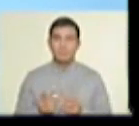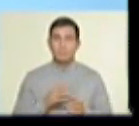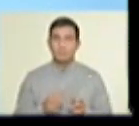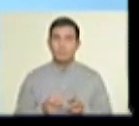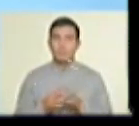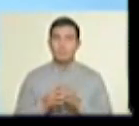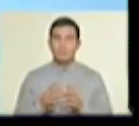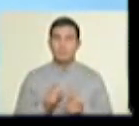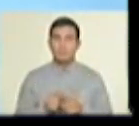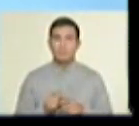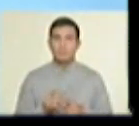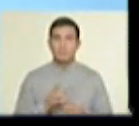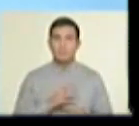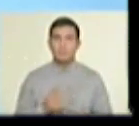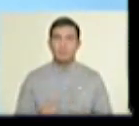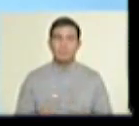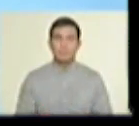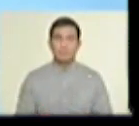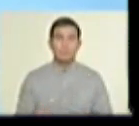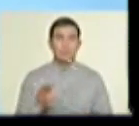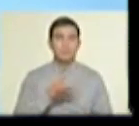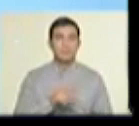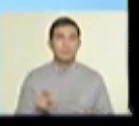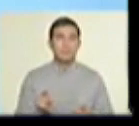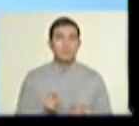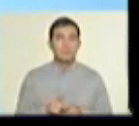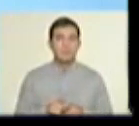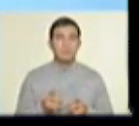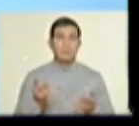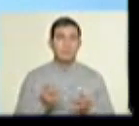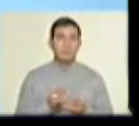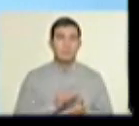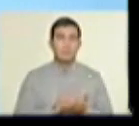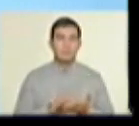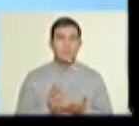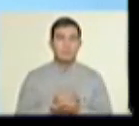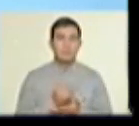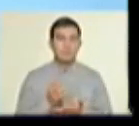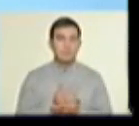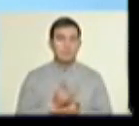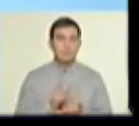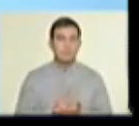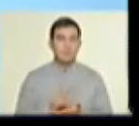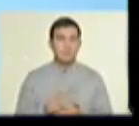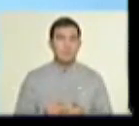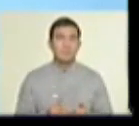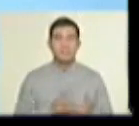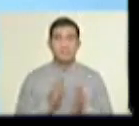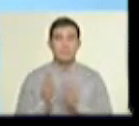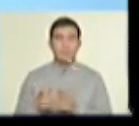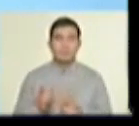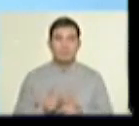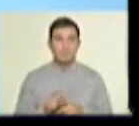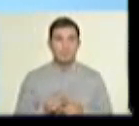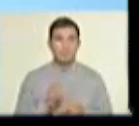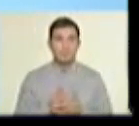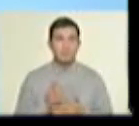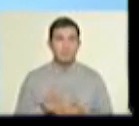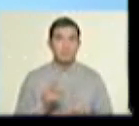qo'shma otlar hisoblanadi. Siz ham xuddi shunday so'zlar topishga harakat qiling. Keyingi